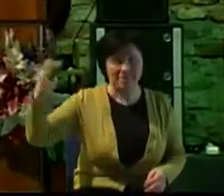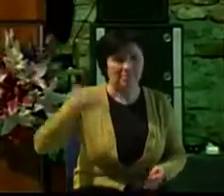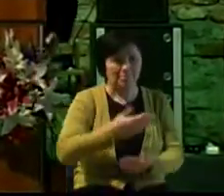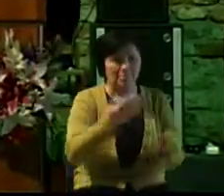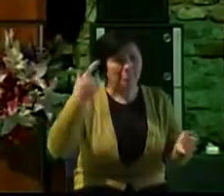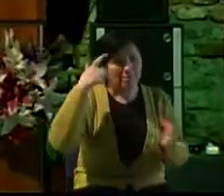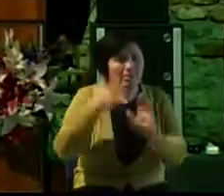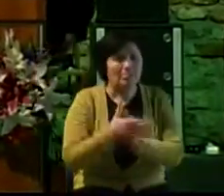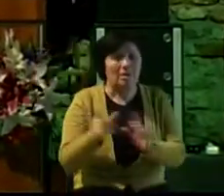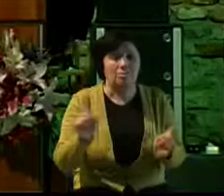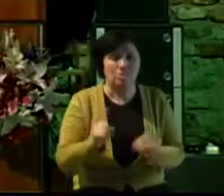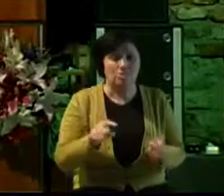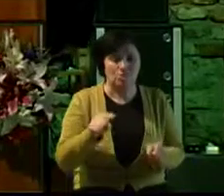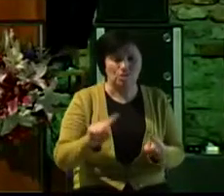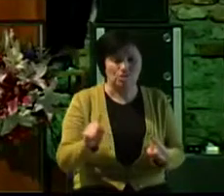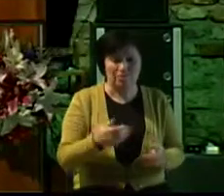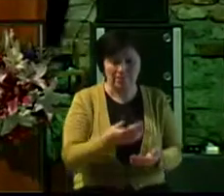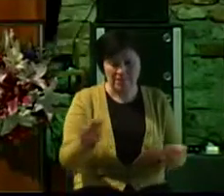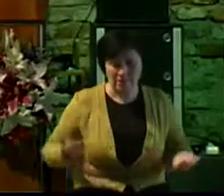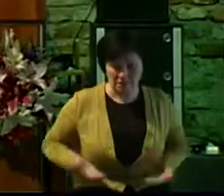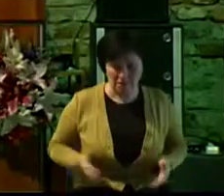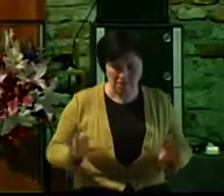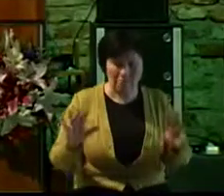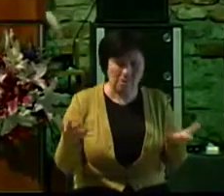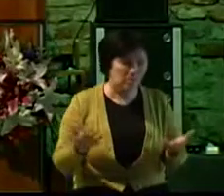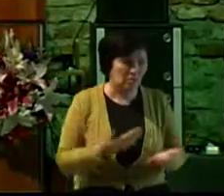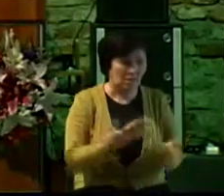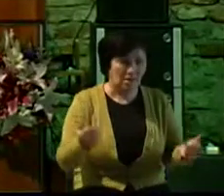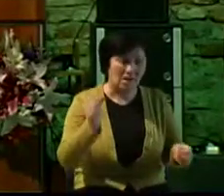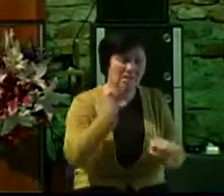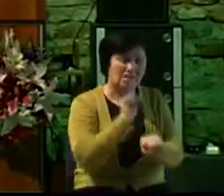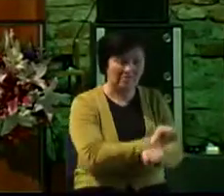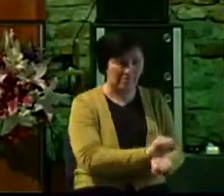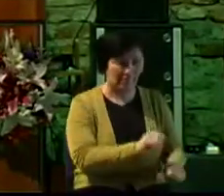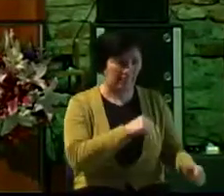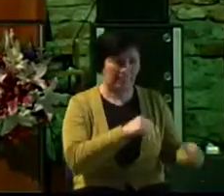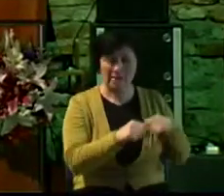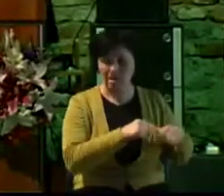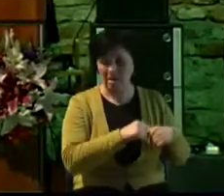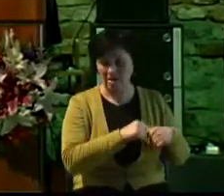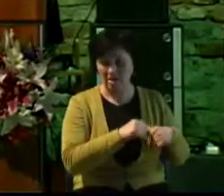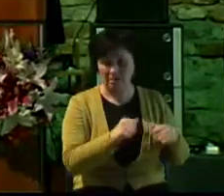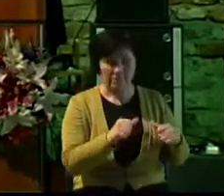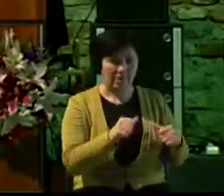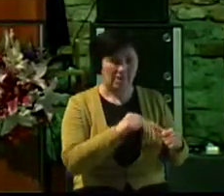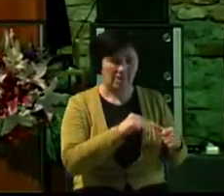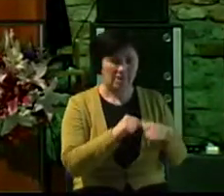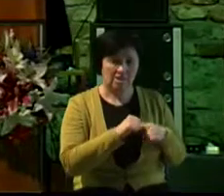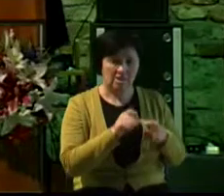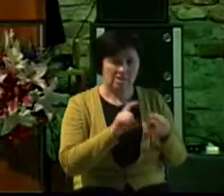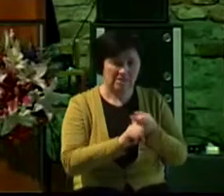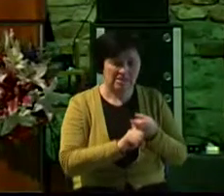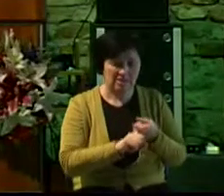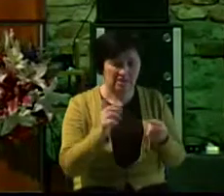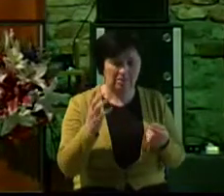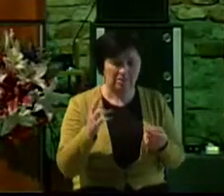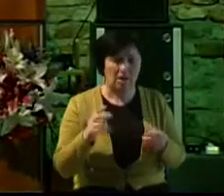мы понимаем, что то, что в нашей жизни происходит, мы оставляем грех. И грех, связанный с